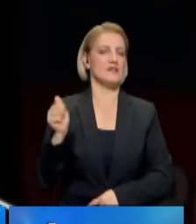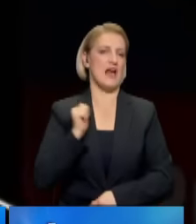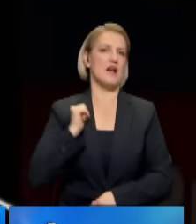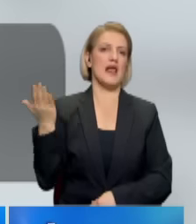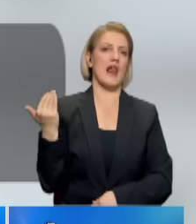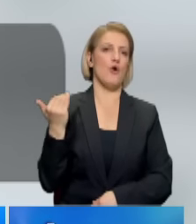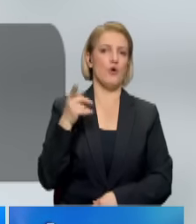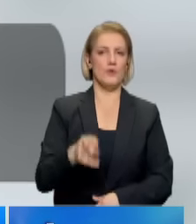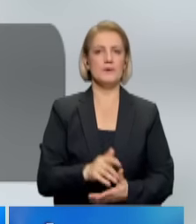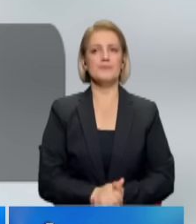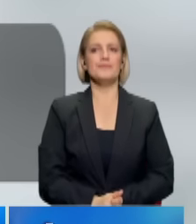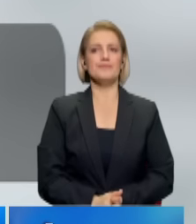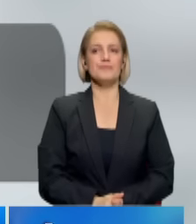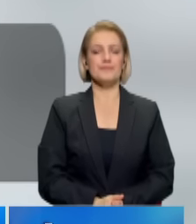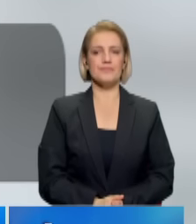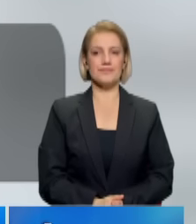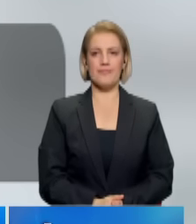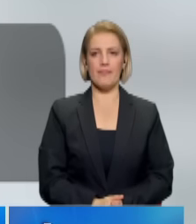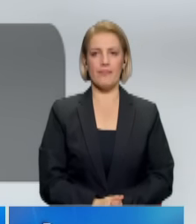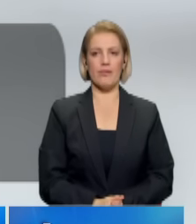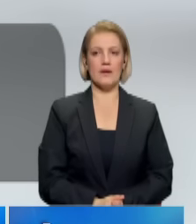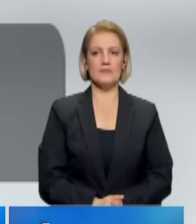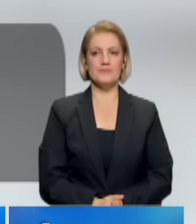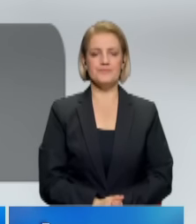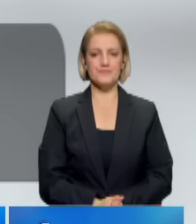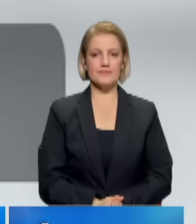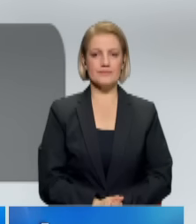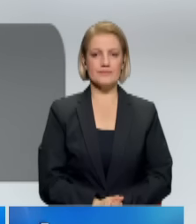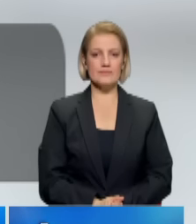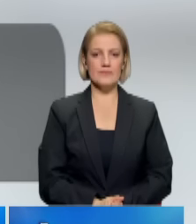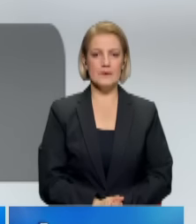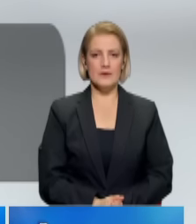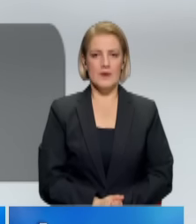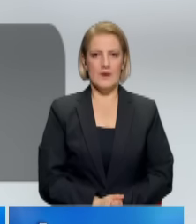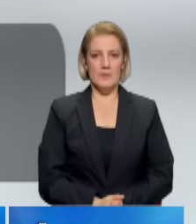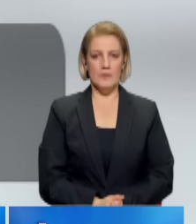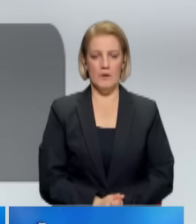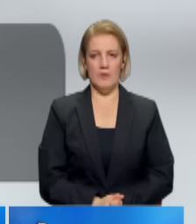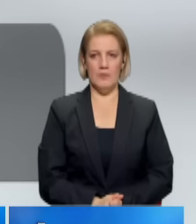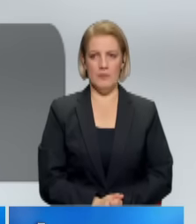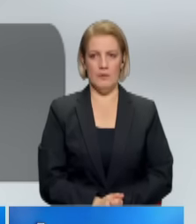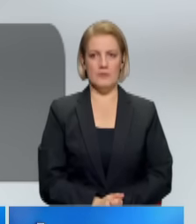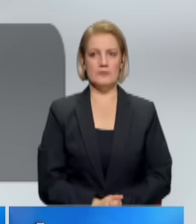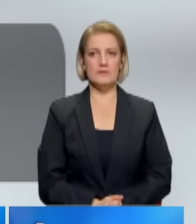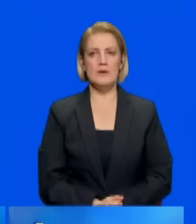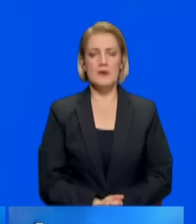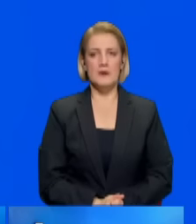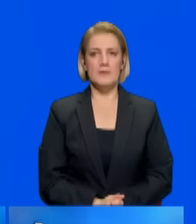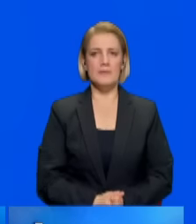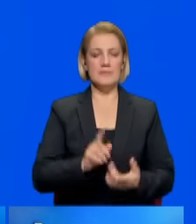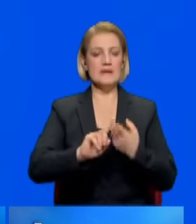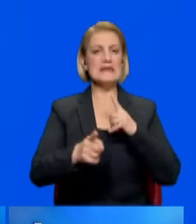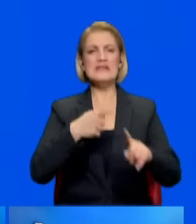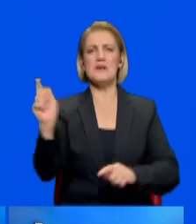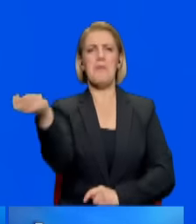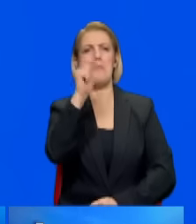askeri geliyor. Hiçbir disiplinsizlik yoktur bu olay. Kendilerine malzeme yapmak maksadıyla istismar etmişlerdir. Kılıçları